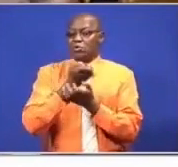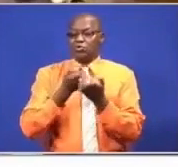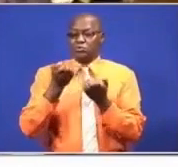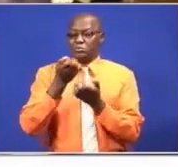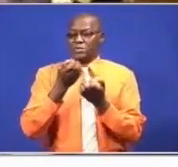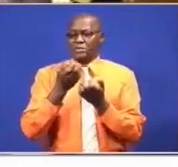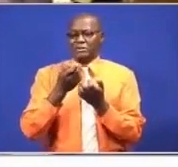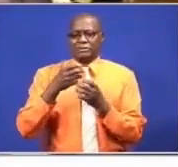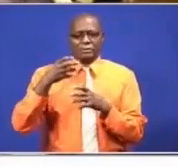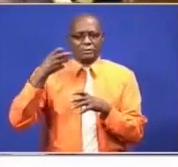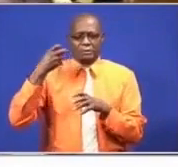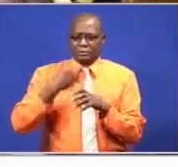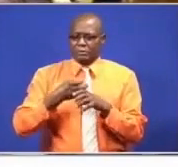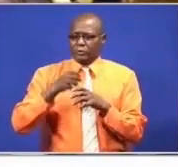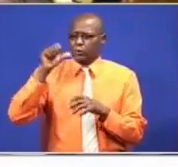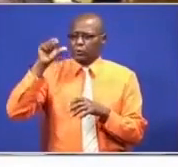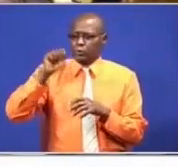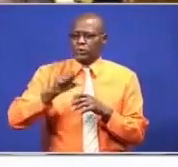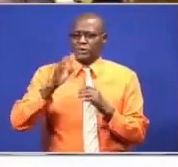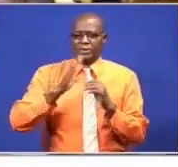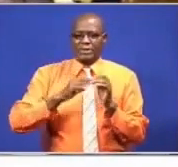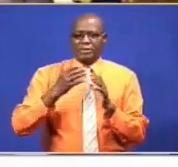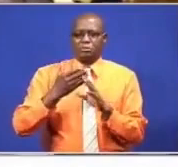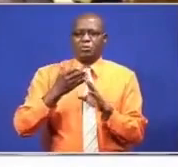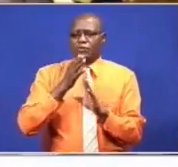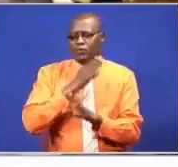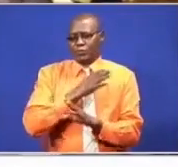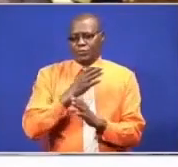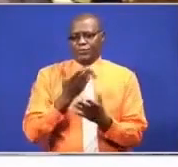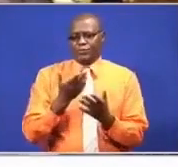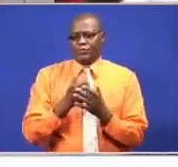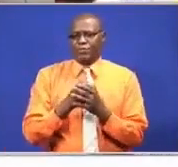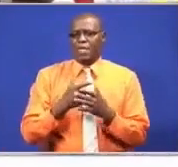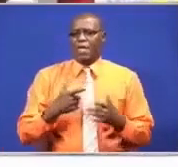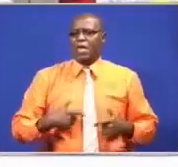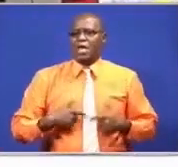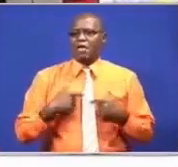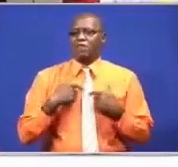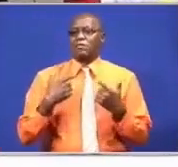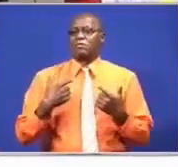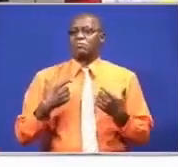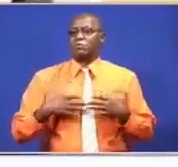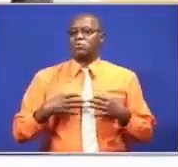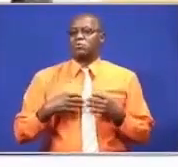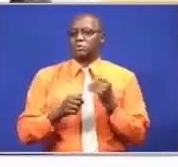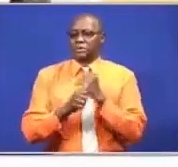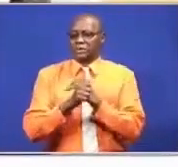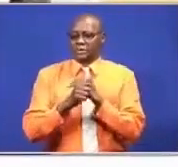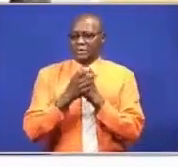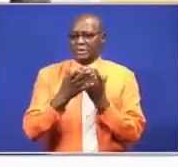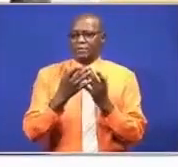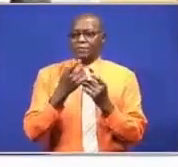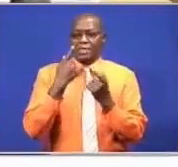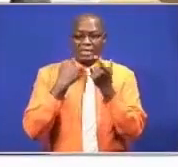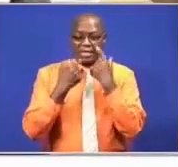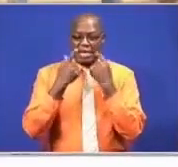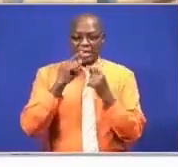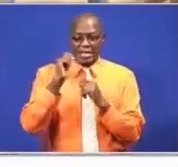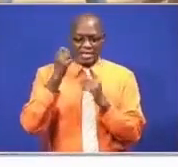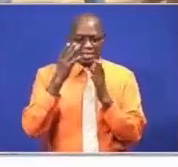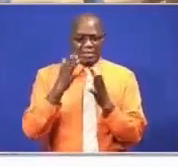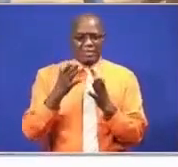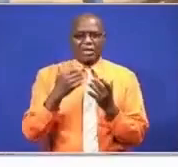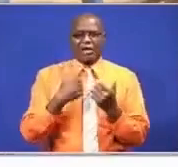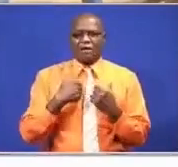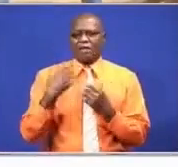iko. Na maisha ya watu iko hatarini. It is the cry of Kenyans who will now have to bear